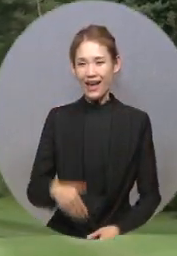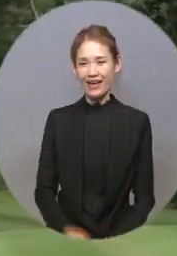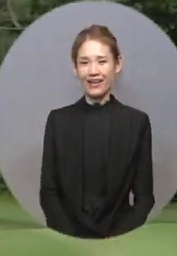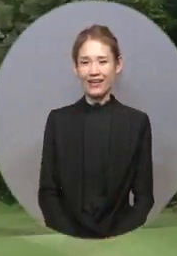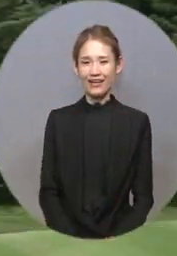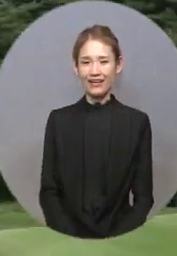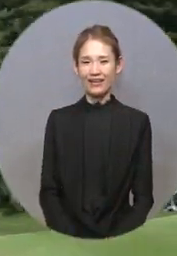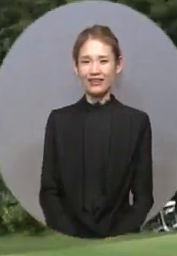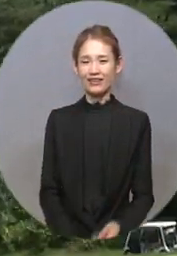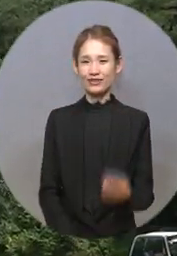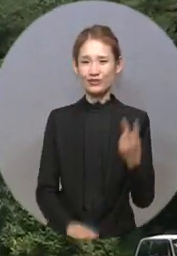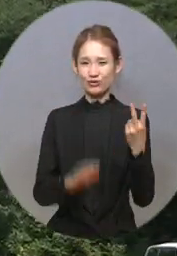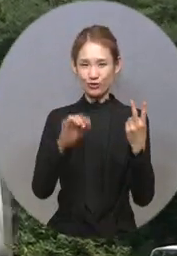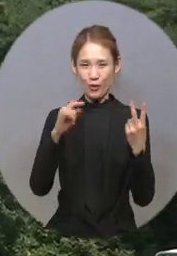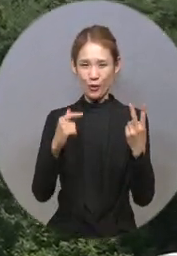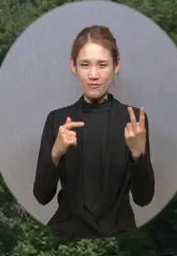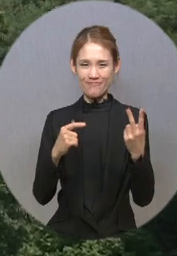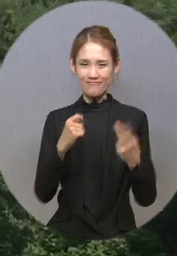투원했어요.